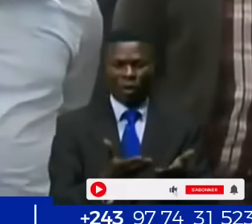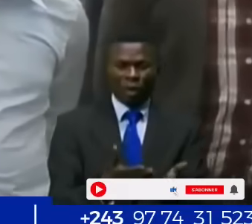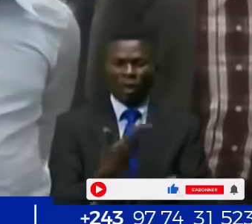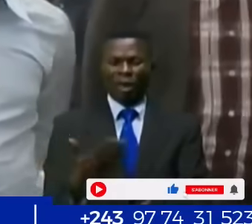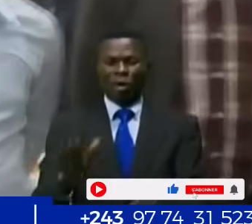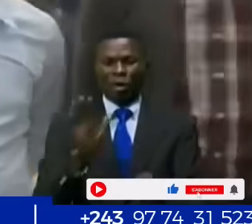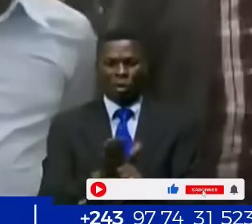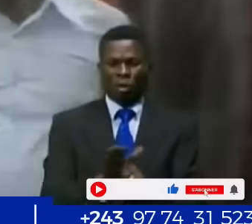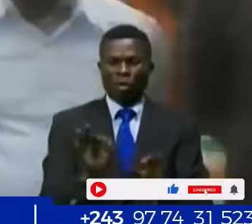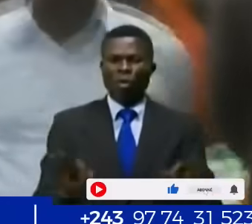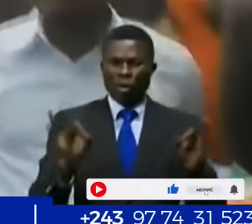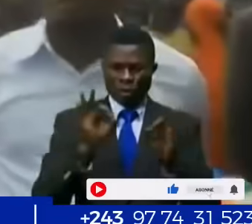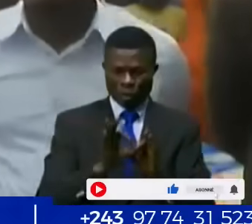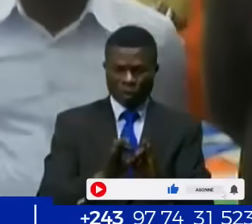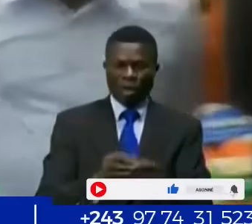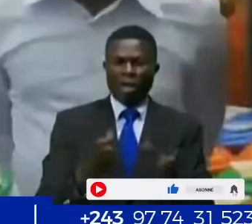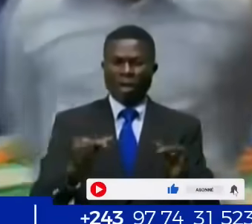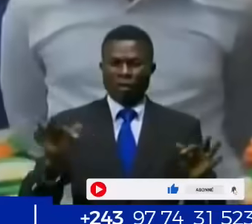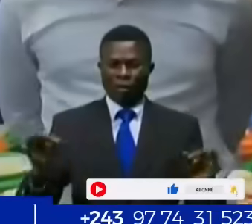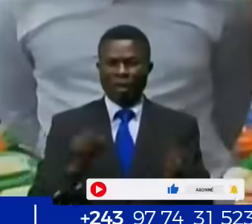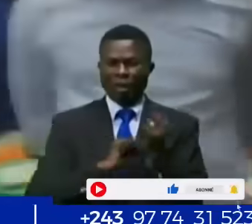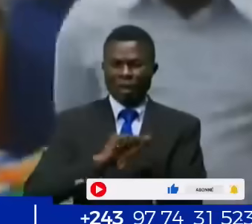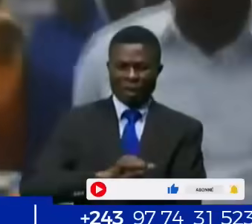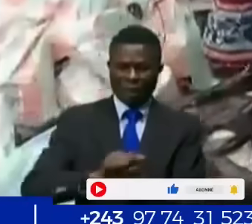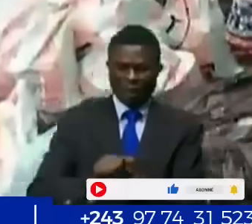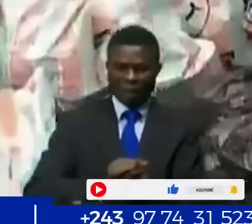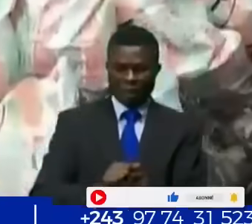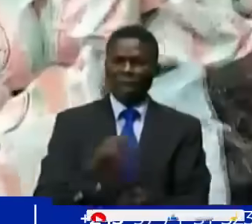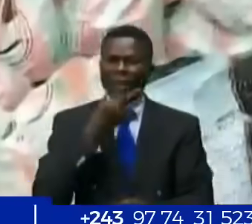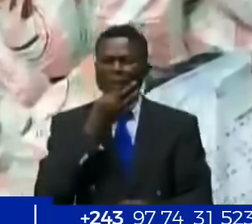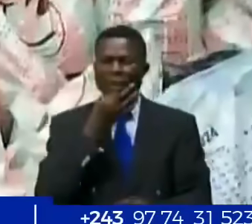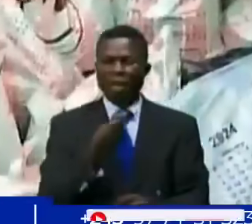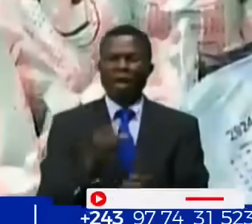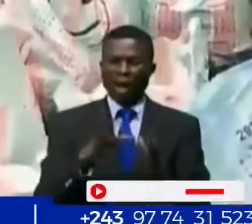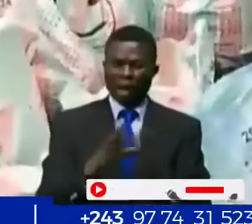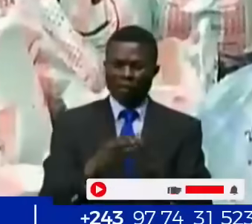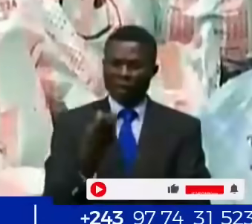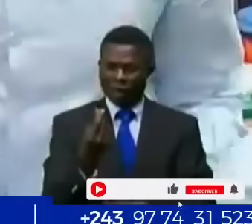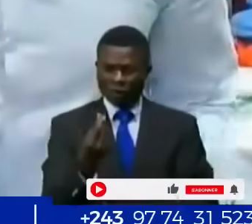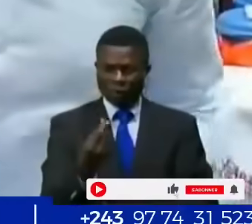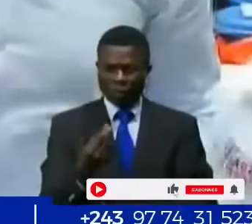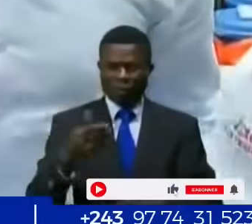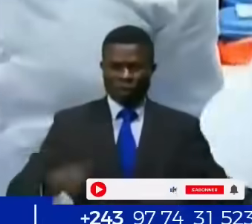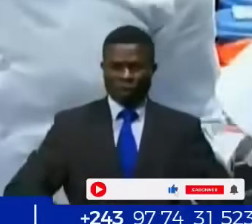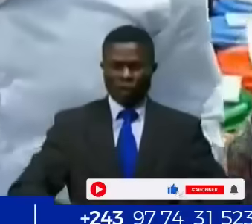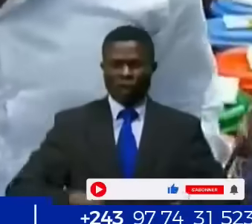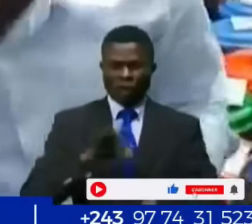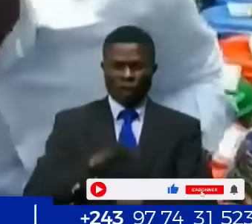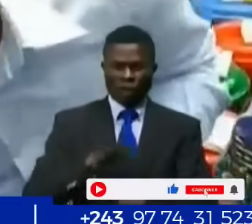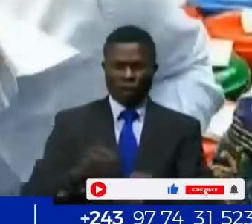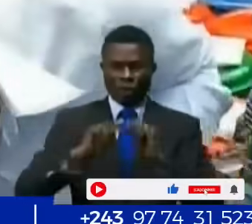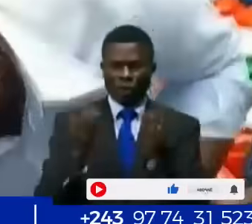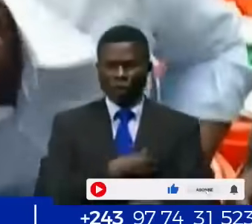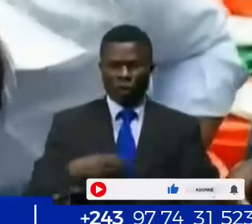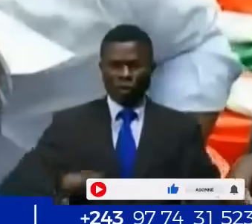important composé de farine, savon, fretin sec avec une enveloppe. Occasion pour la présidente de la Ligue des femmes de